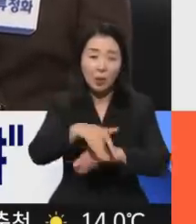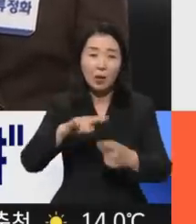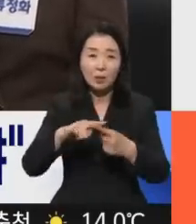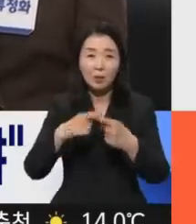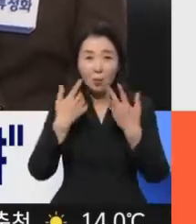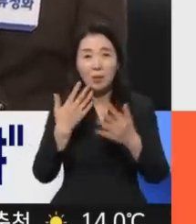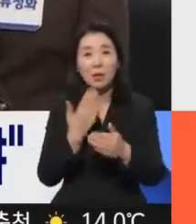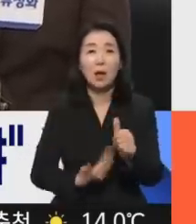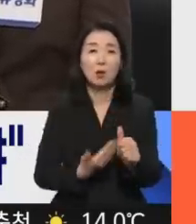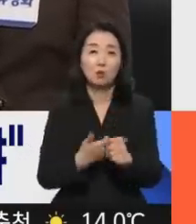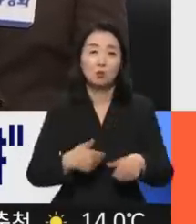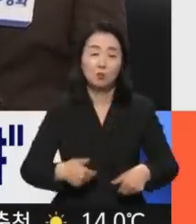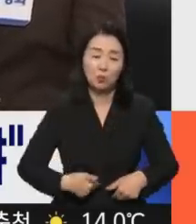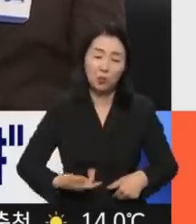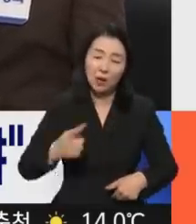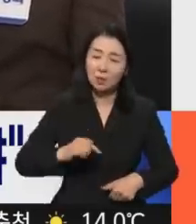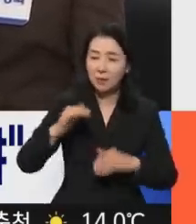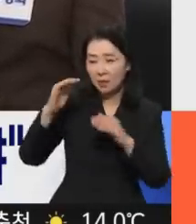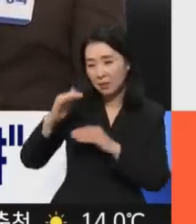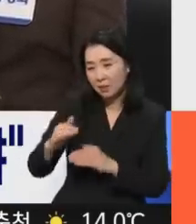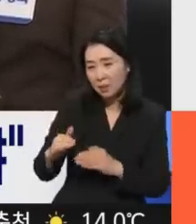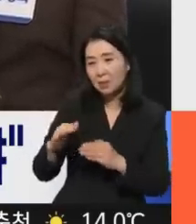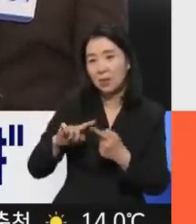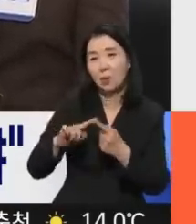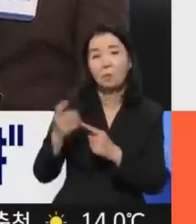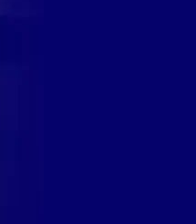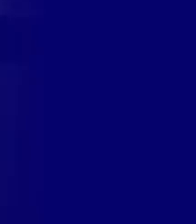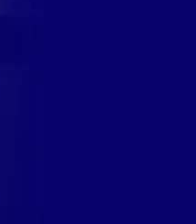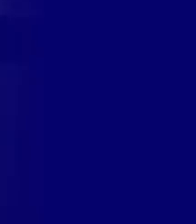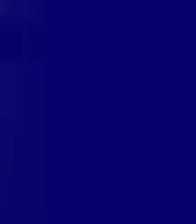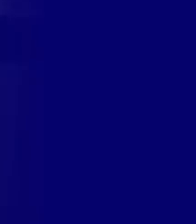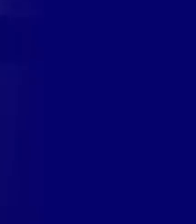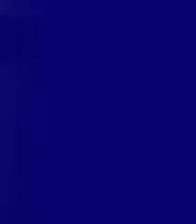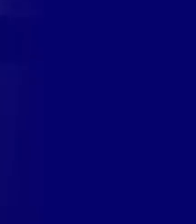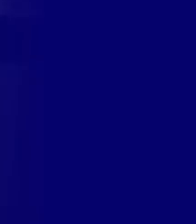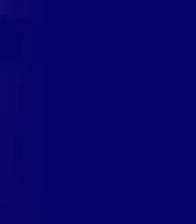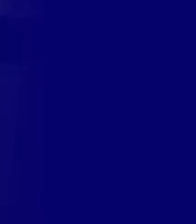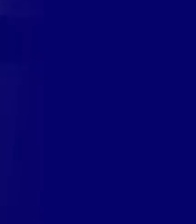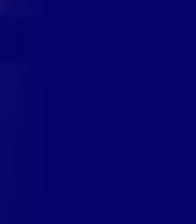그런 면에서도 좀 부족했다 이렇게 일가를 했습니다